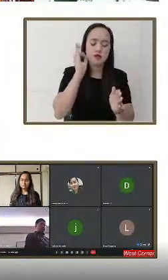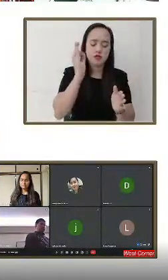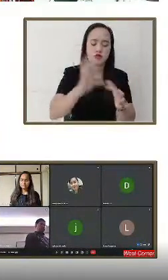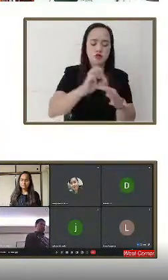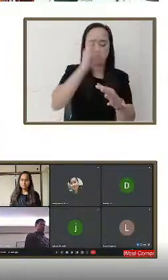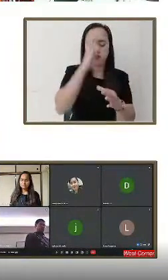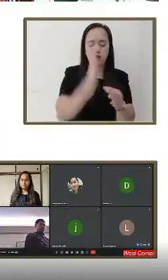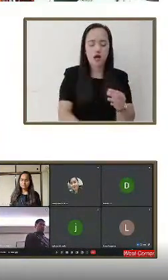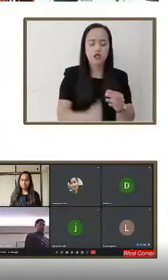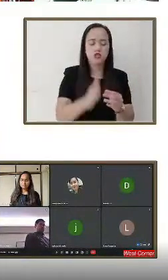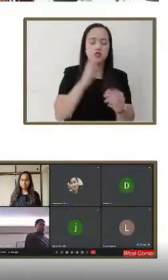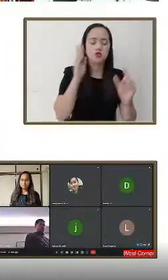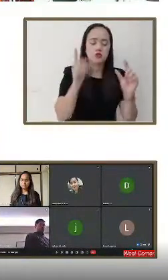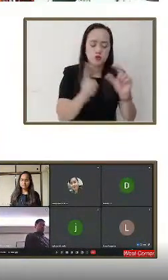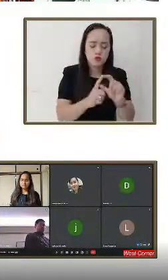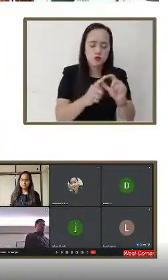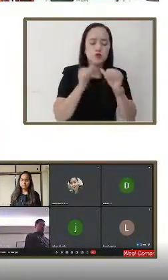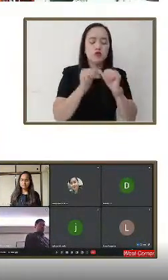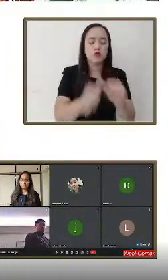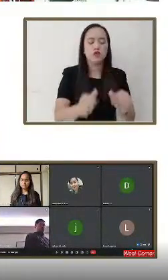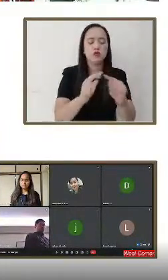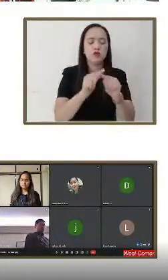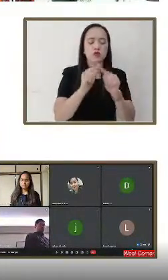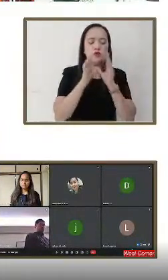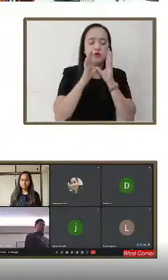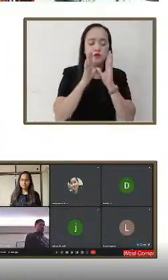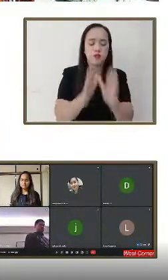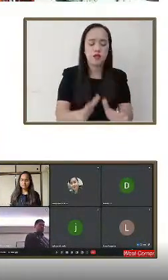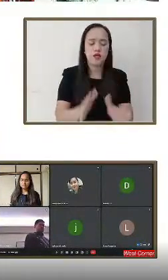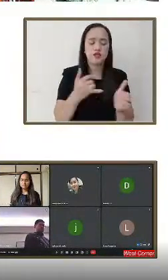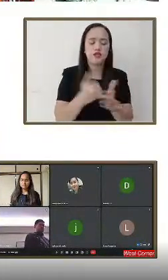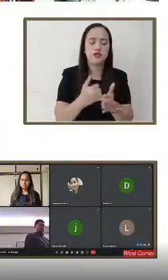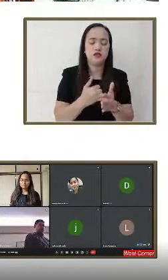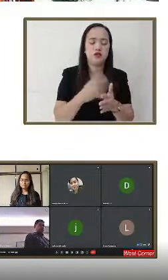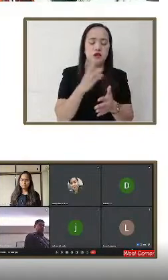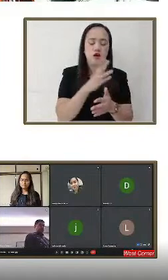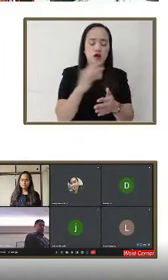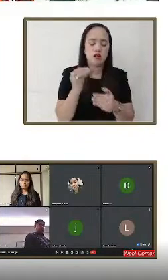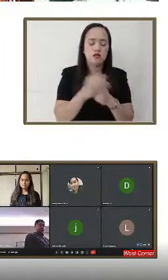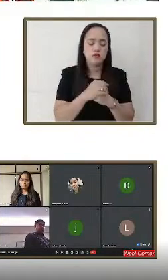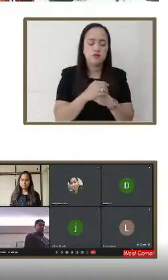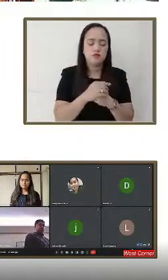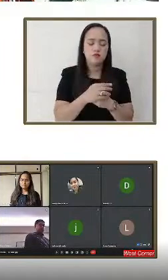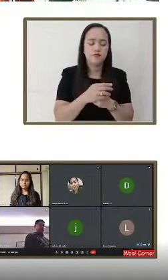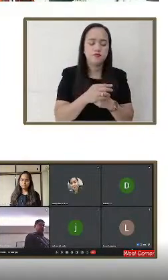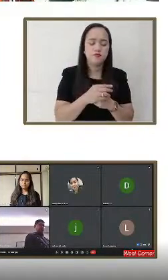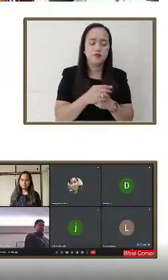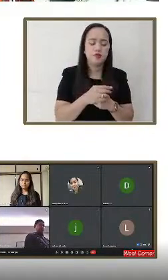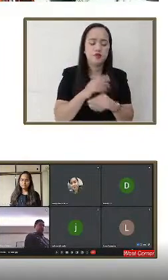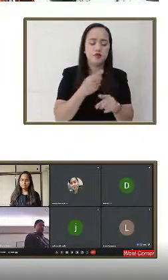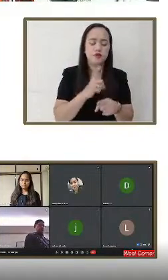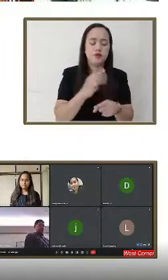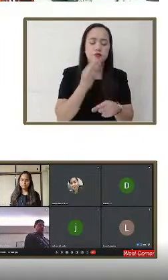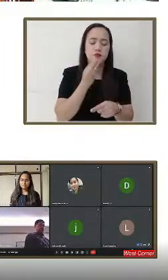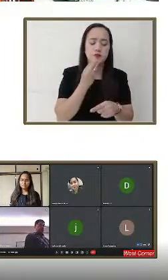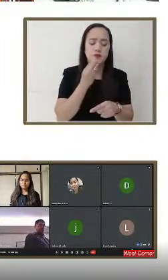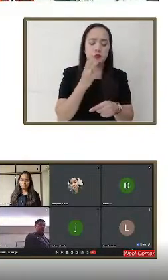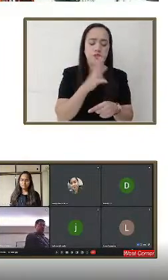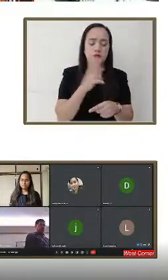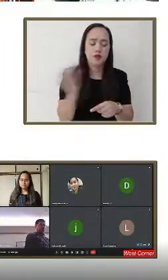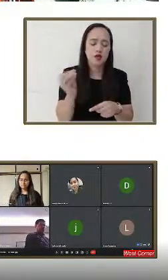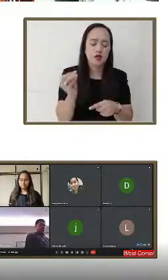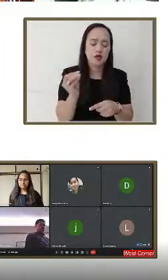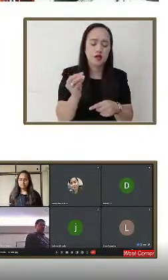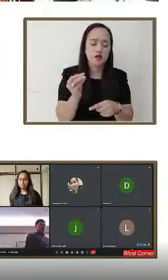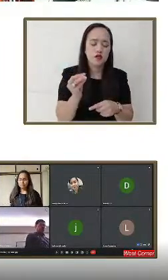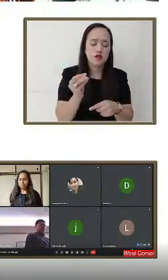kalipong anniversary, maging kina Brother Lope, Panginoon, at yun din po sa Misamis, Panginoon, na aming pupuntahan bukas. Manguna ka po